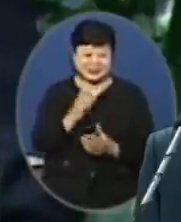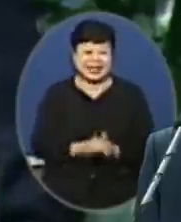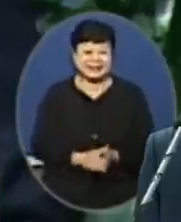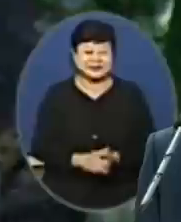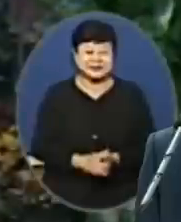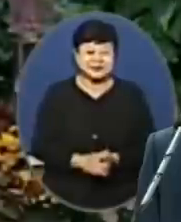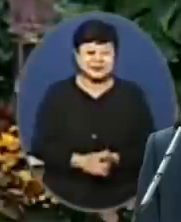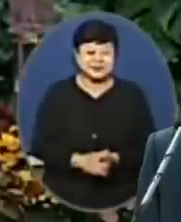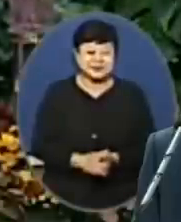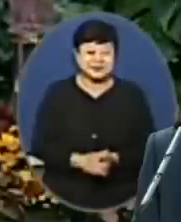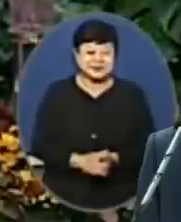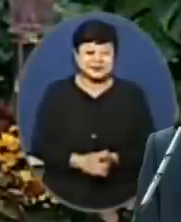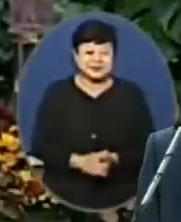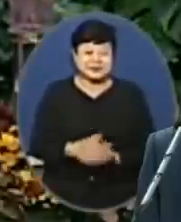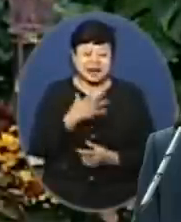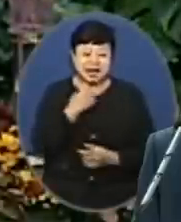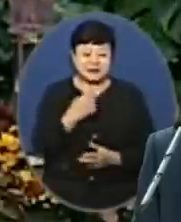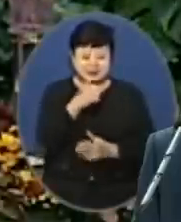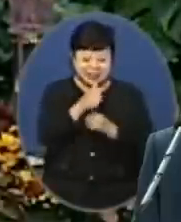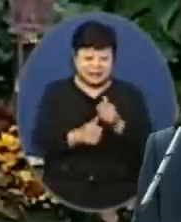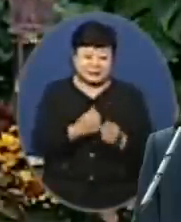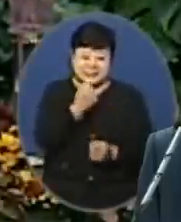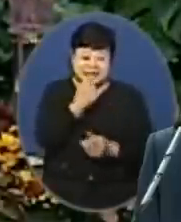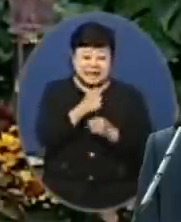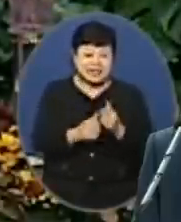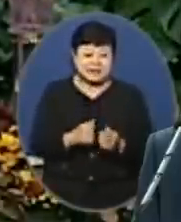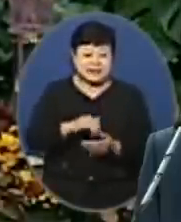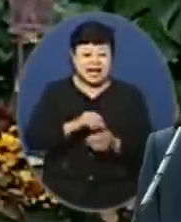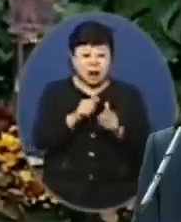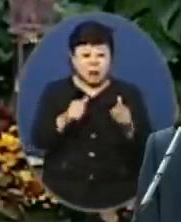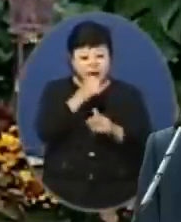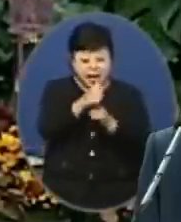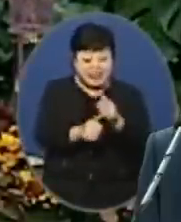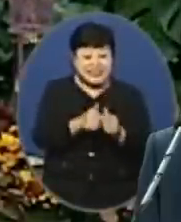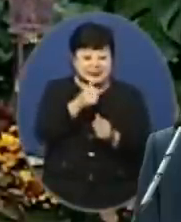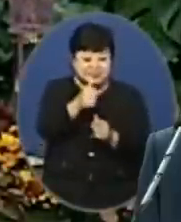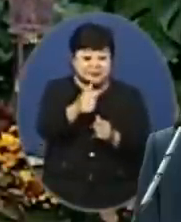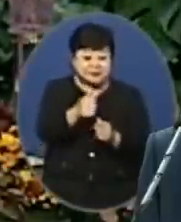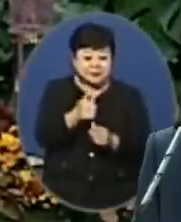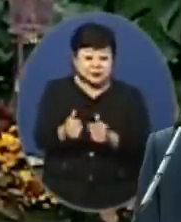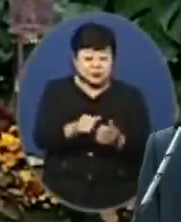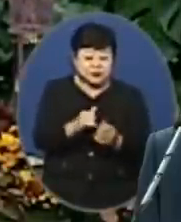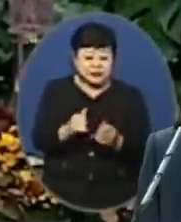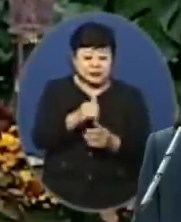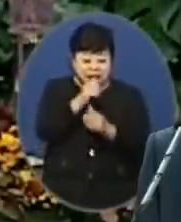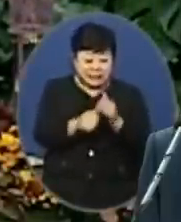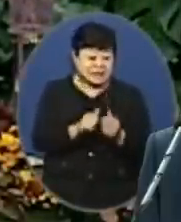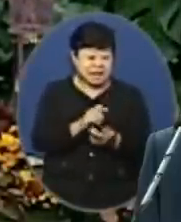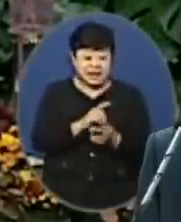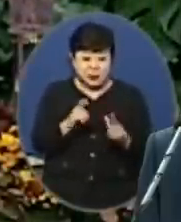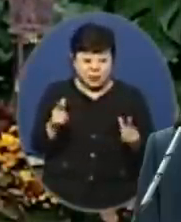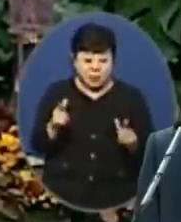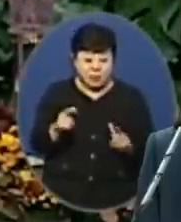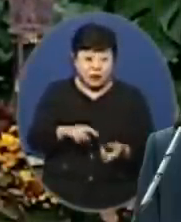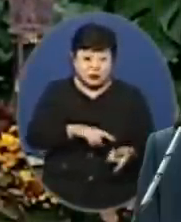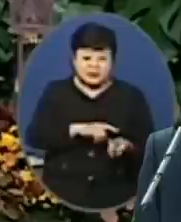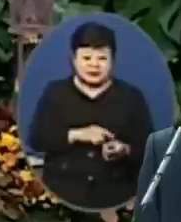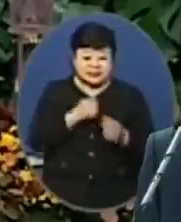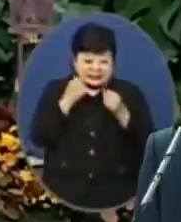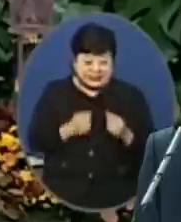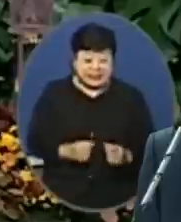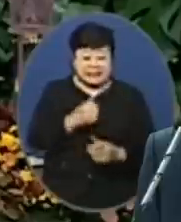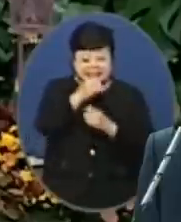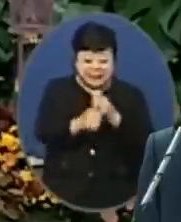것입니다. 아브라함의 하나님, 이삭의 하나님, 야곱의 하나님은 죽은 자의 하나님이 아니요 살아있는